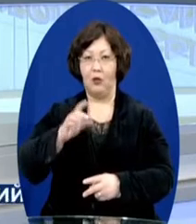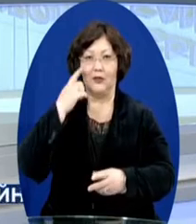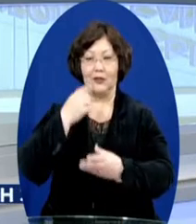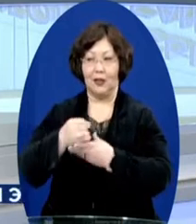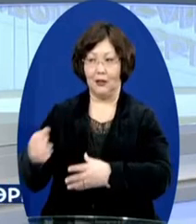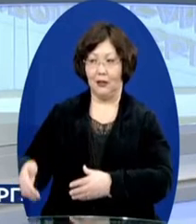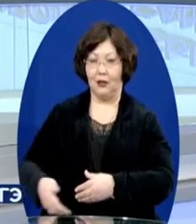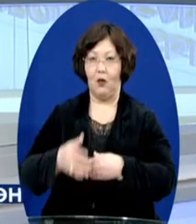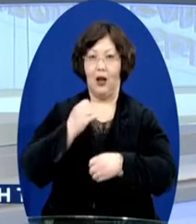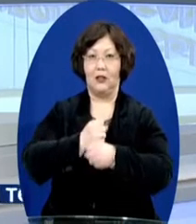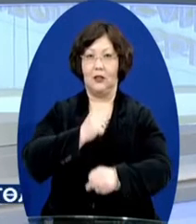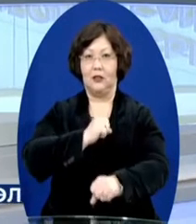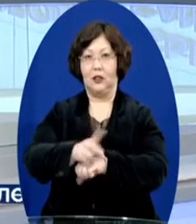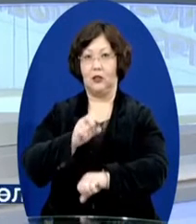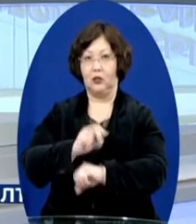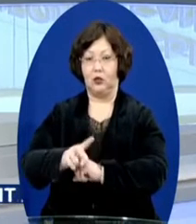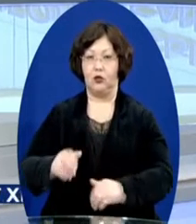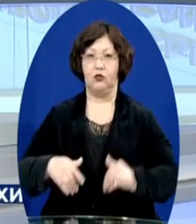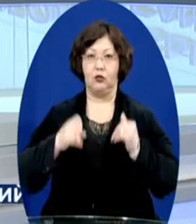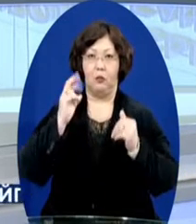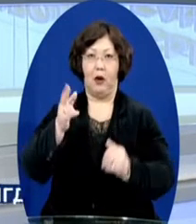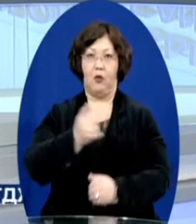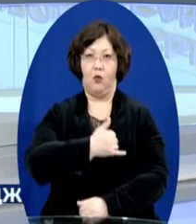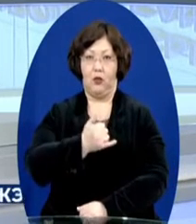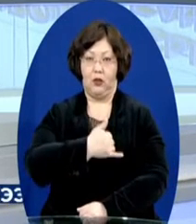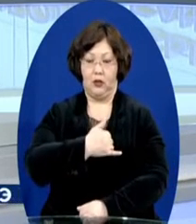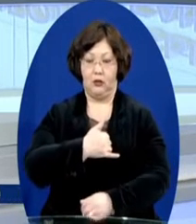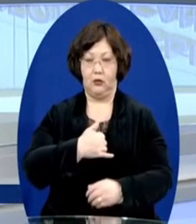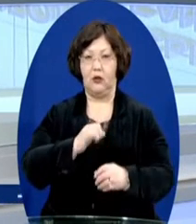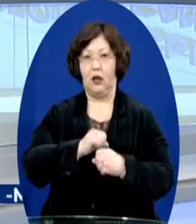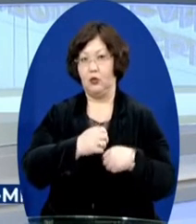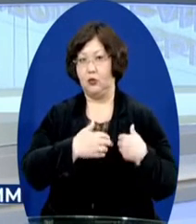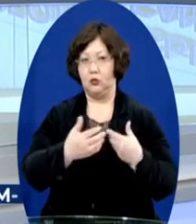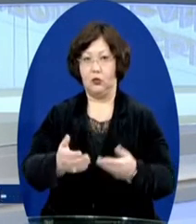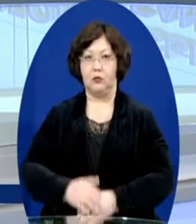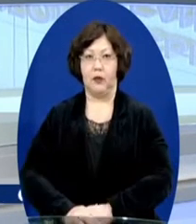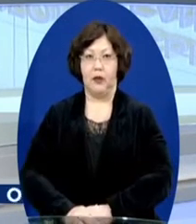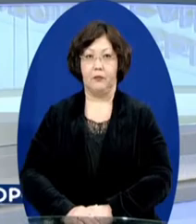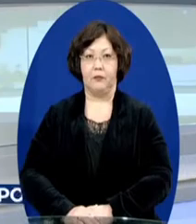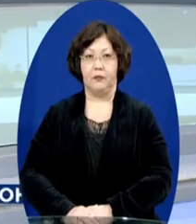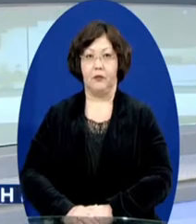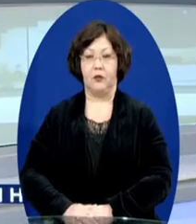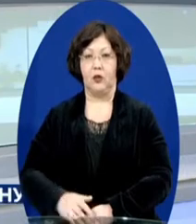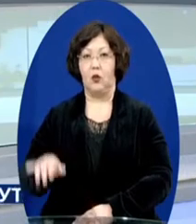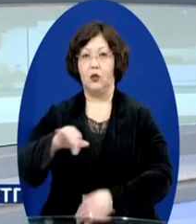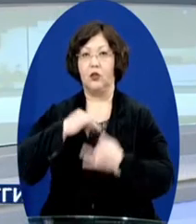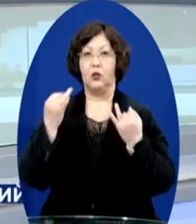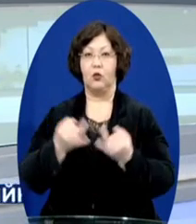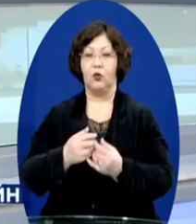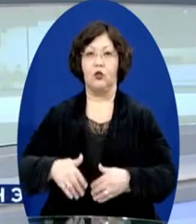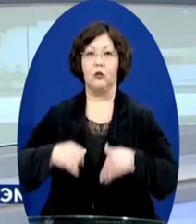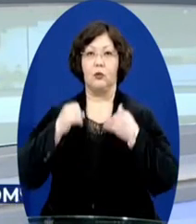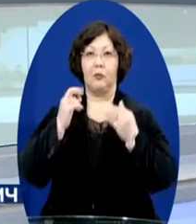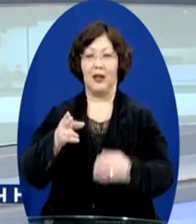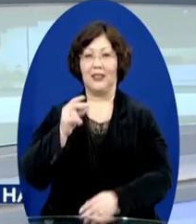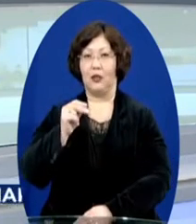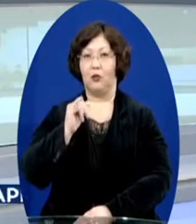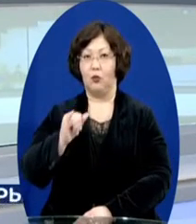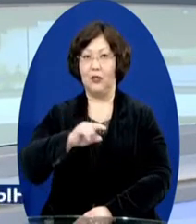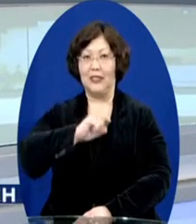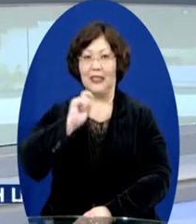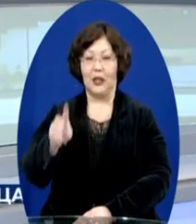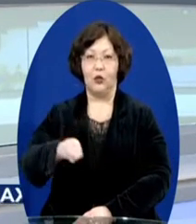байгууллагын санал үндэслээд ажлаас нь чөлөөлөхийг Хөгжлийн банкны удирдлага даалгасан байна. Улсын хурлаас Хөгжлийн банкны